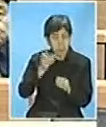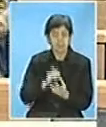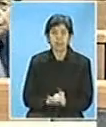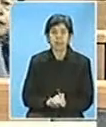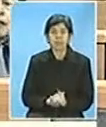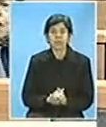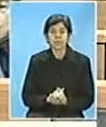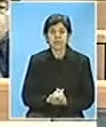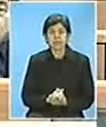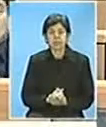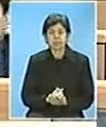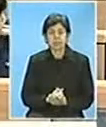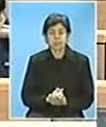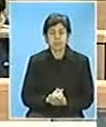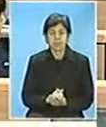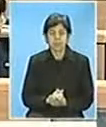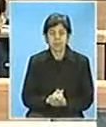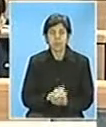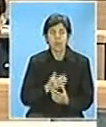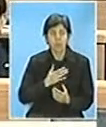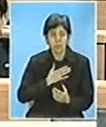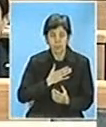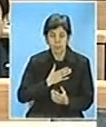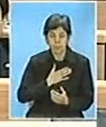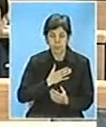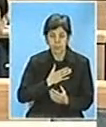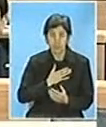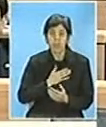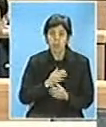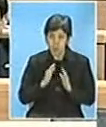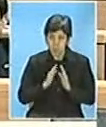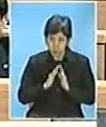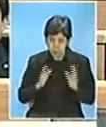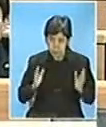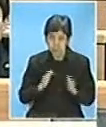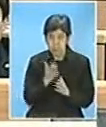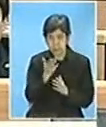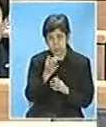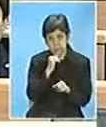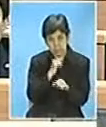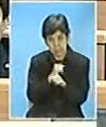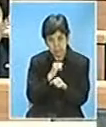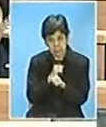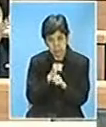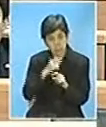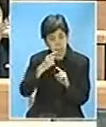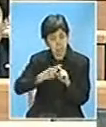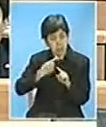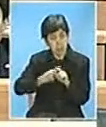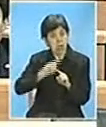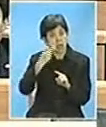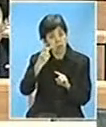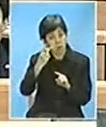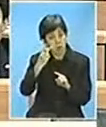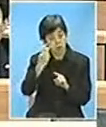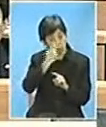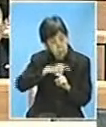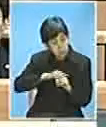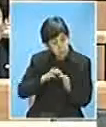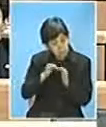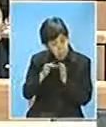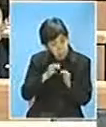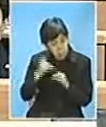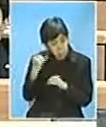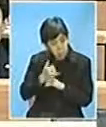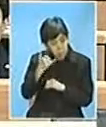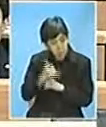ก็เนื่องจากว่าและต้องขอขอบคุณท่านรัฐมนตรีอีกครั้งหนึ่งนะครับว่าท่านทำหน้าที่มาเพียง2เดือนมาตอบกระทู้ในสภานี้ถึง3